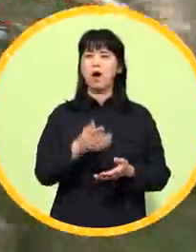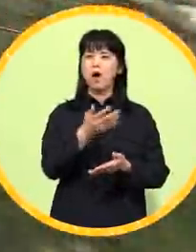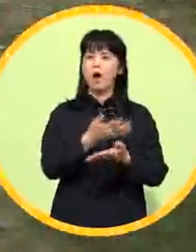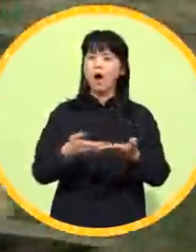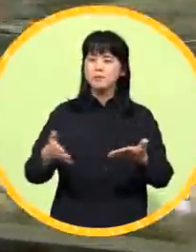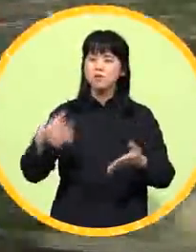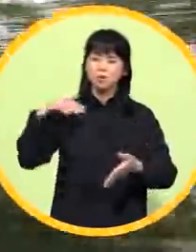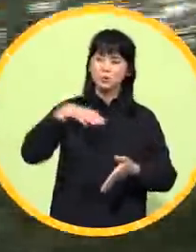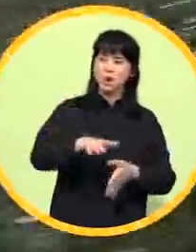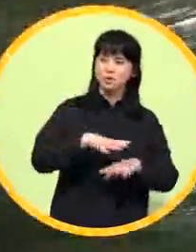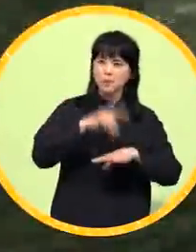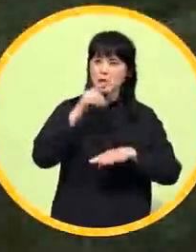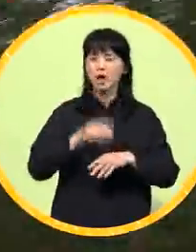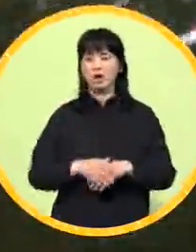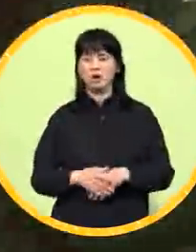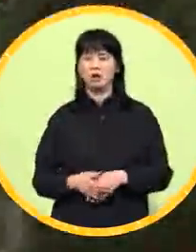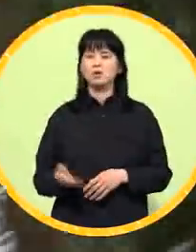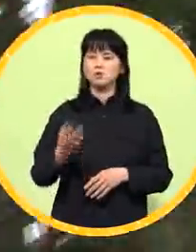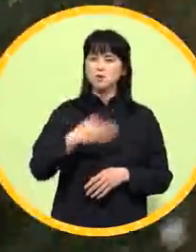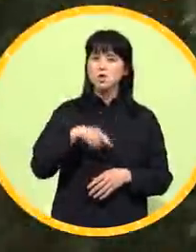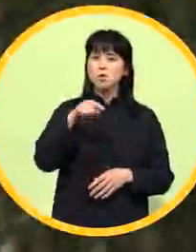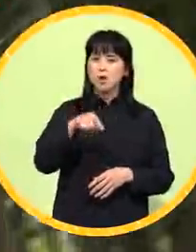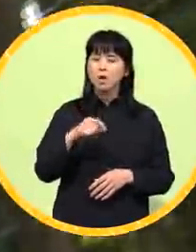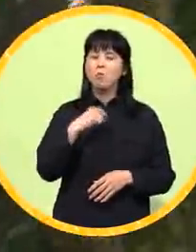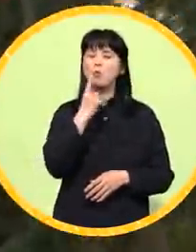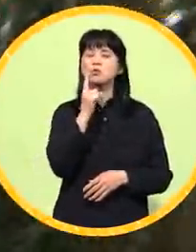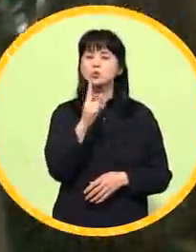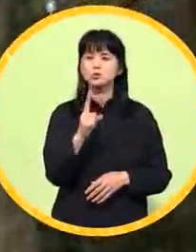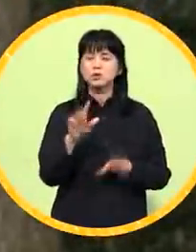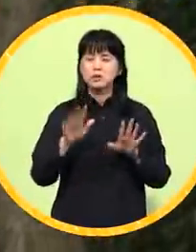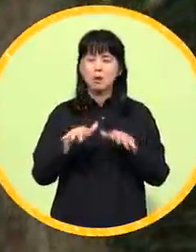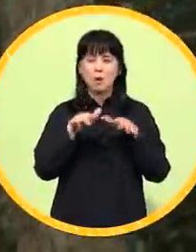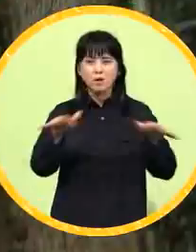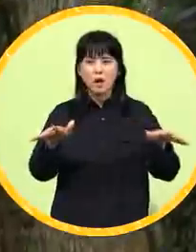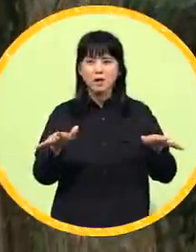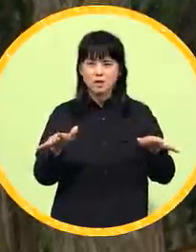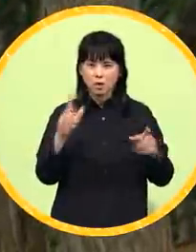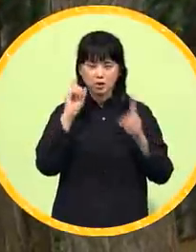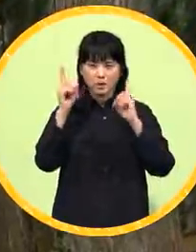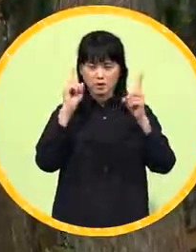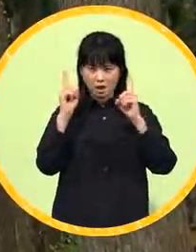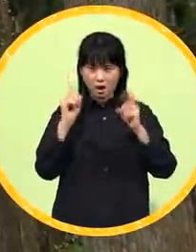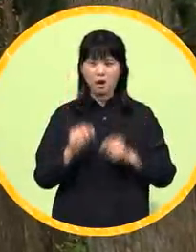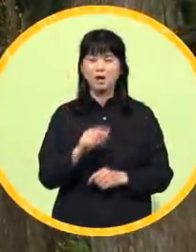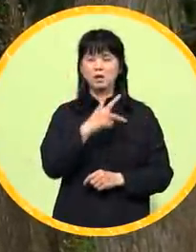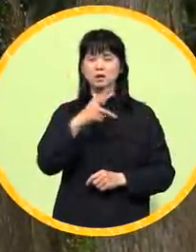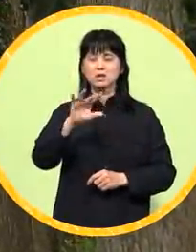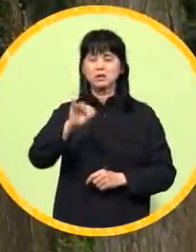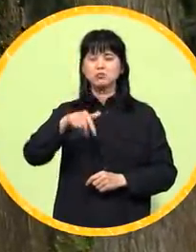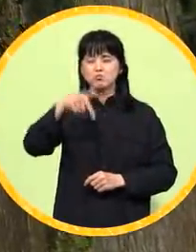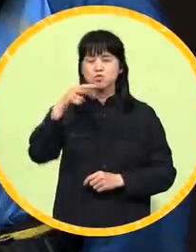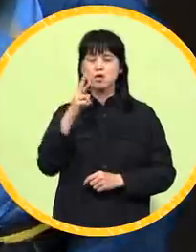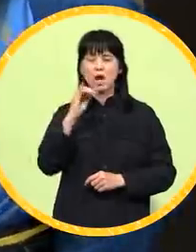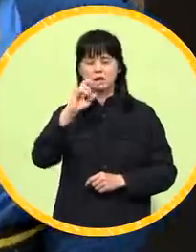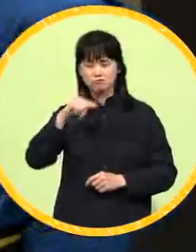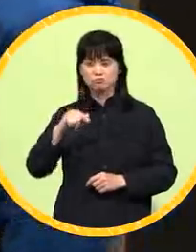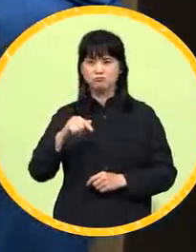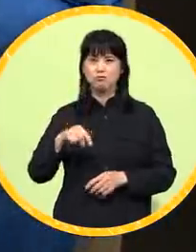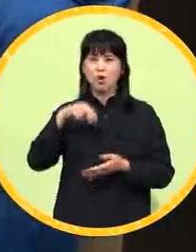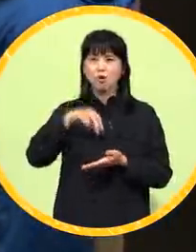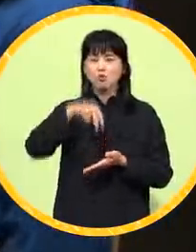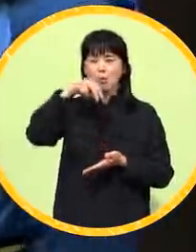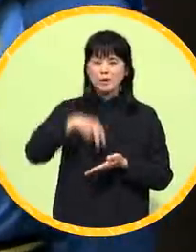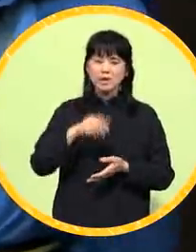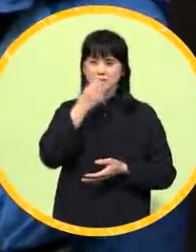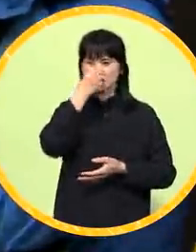初めてさあさらにマントの森からもう一つ今話題のアドベンチャー忌引きジップラインとミーティングメジャー中